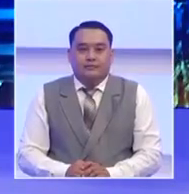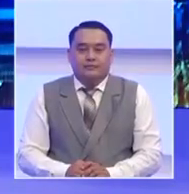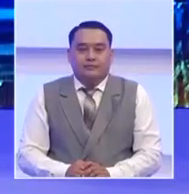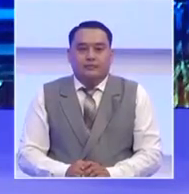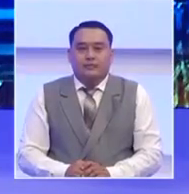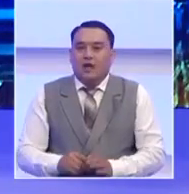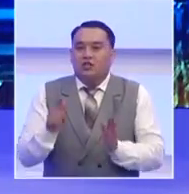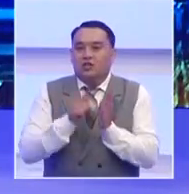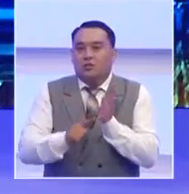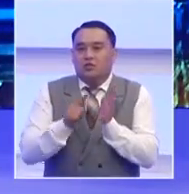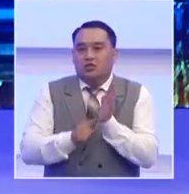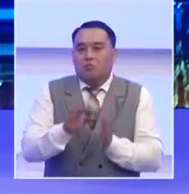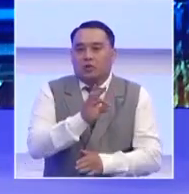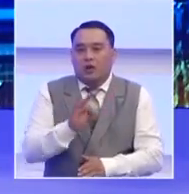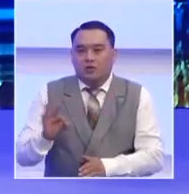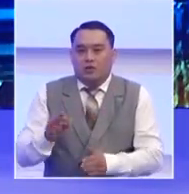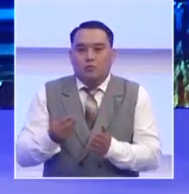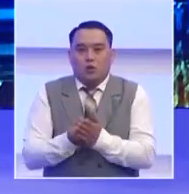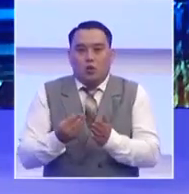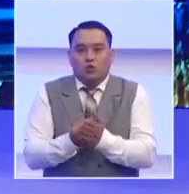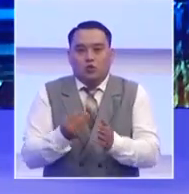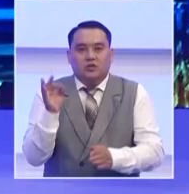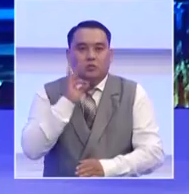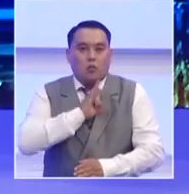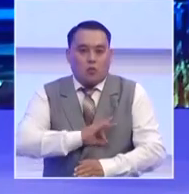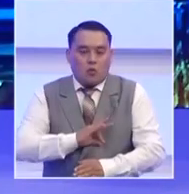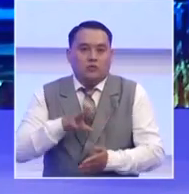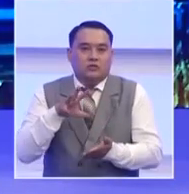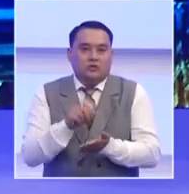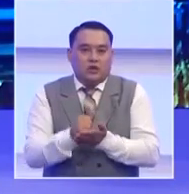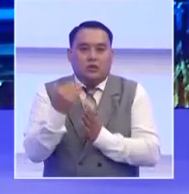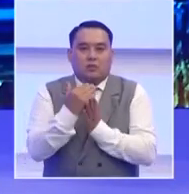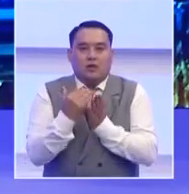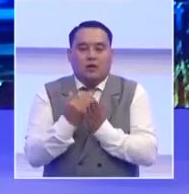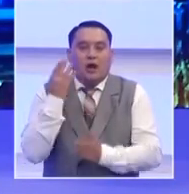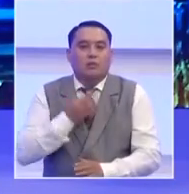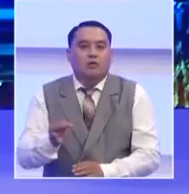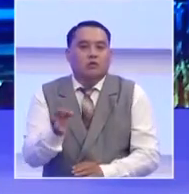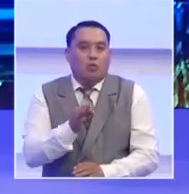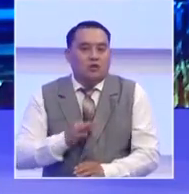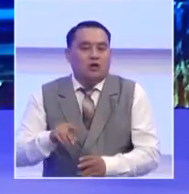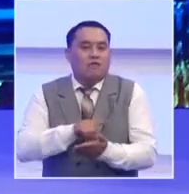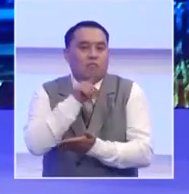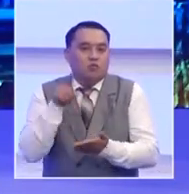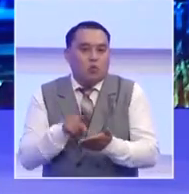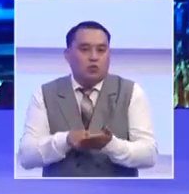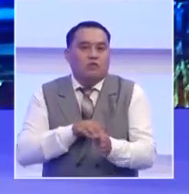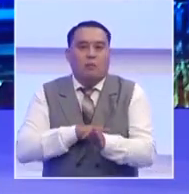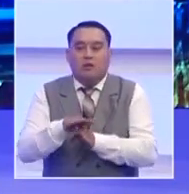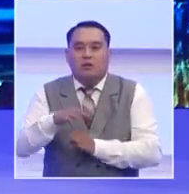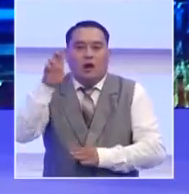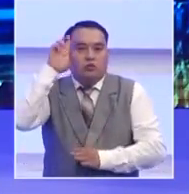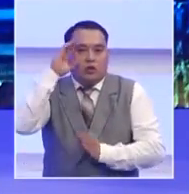Более 70% бюджетных средств освоено в рамках дорожной карты занятости в Алматинской области. Вопросы реализации государственных